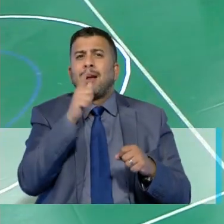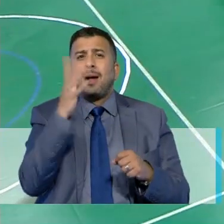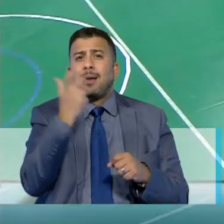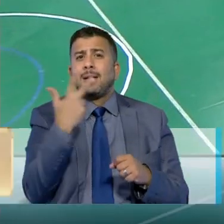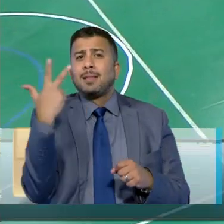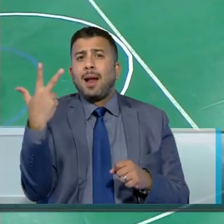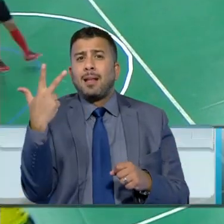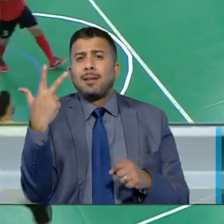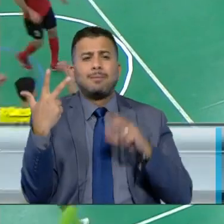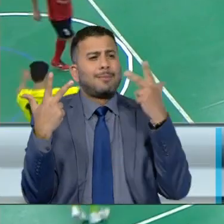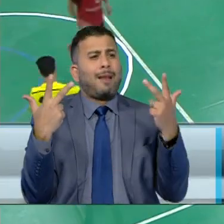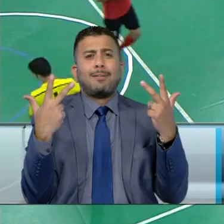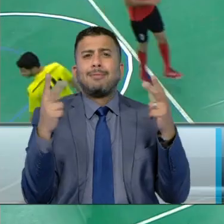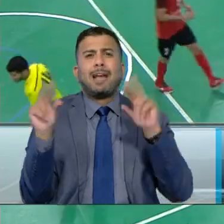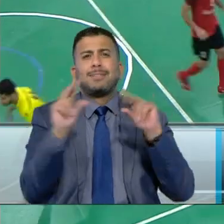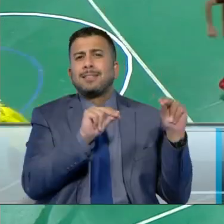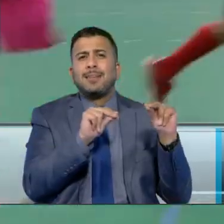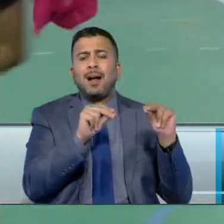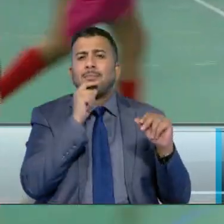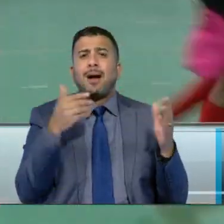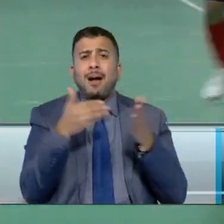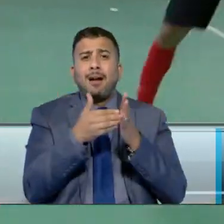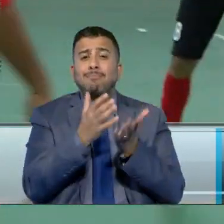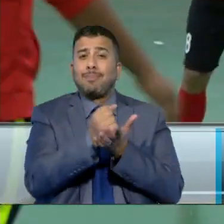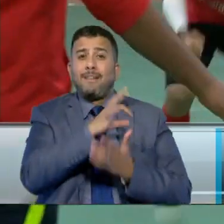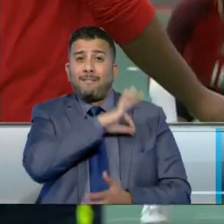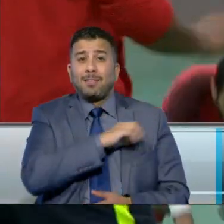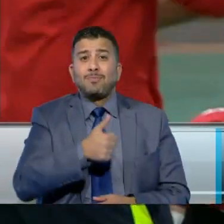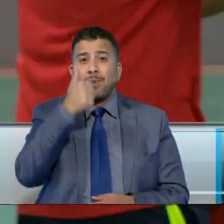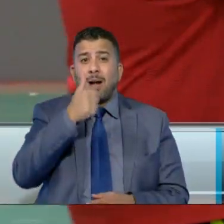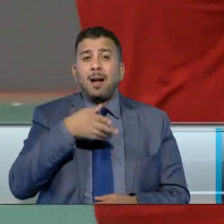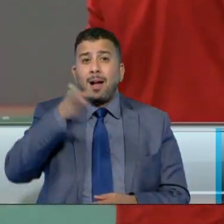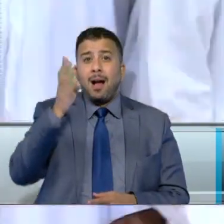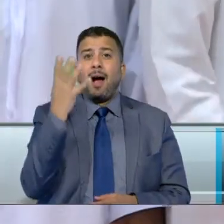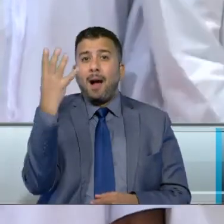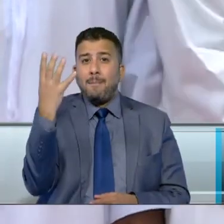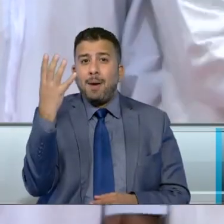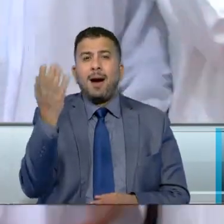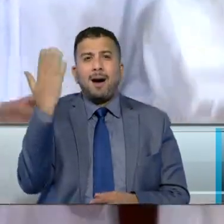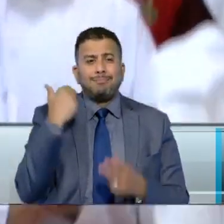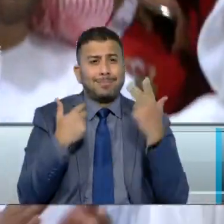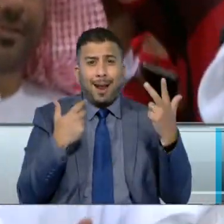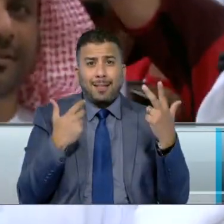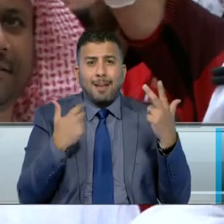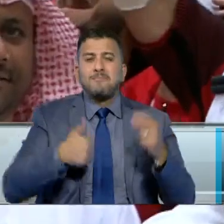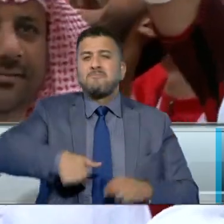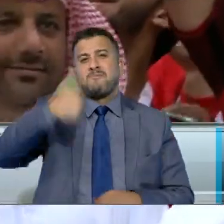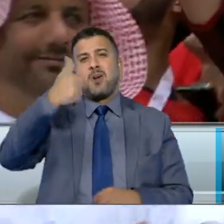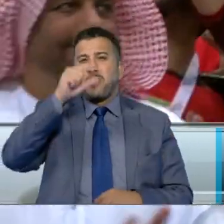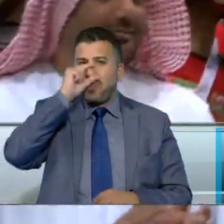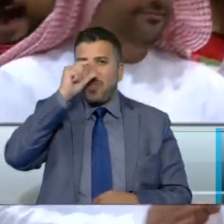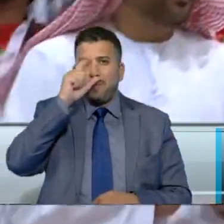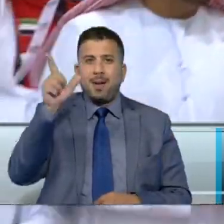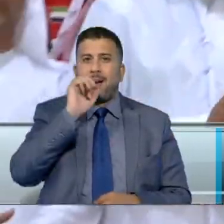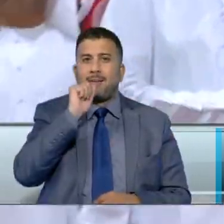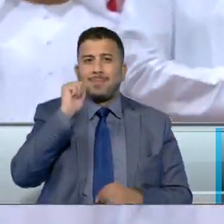بثلاثة أهداف لمثلها في إياب النهائي، مستفيدا من فوزه ذهابا بأربعة أهداف مقابل ثلاثة. اللقب هو الثاني